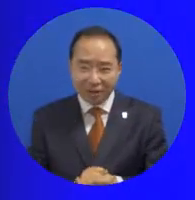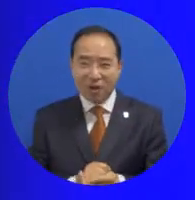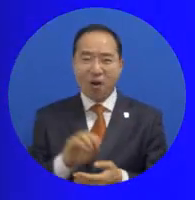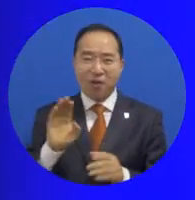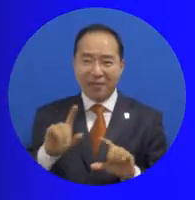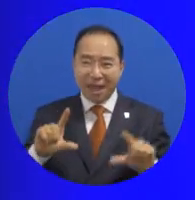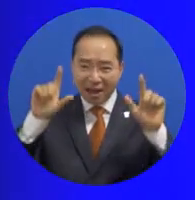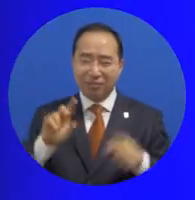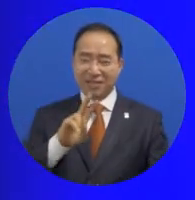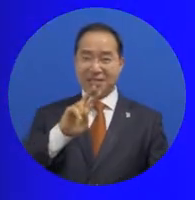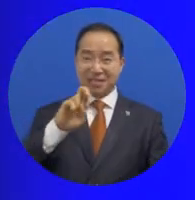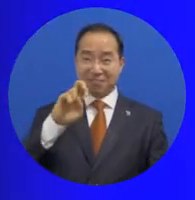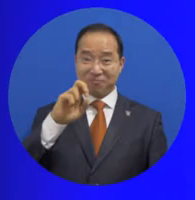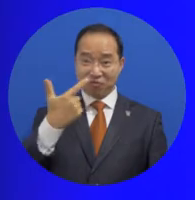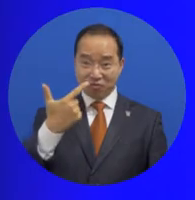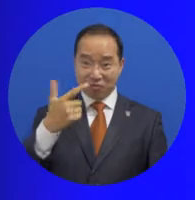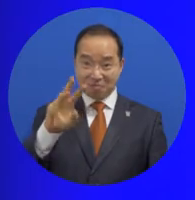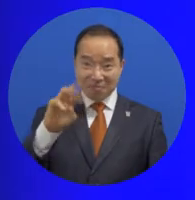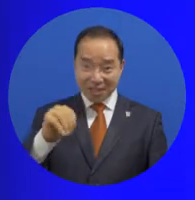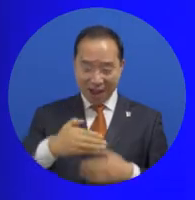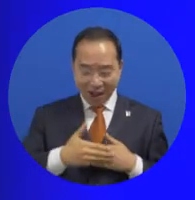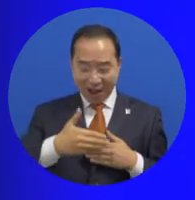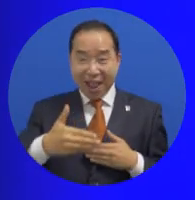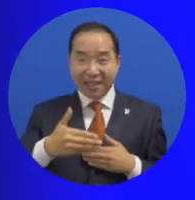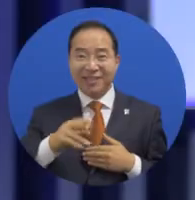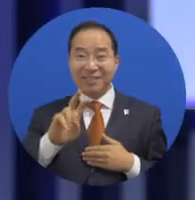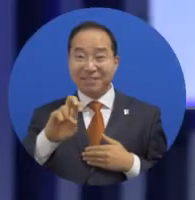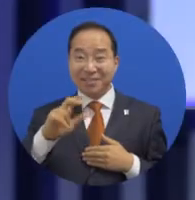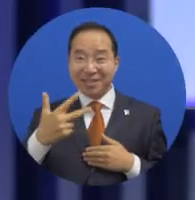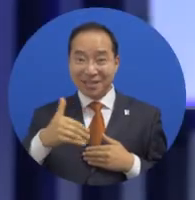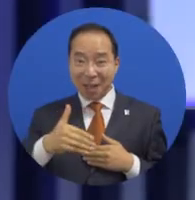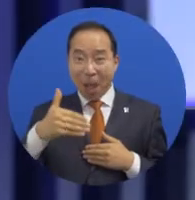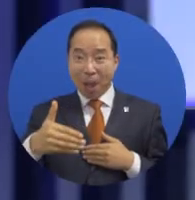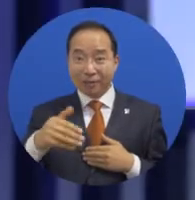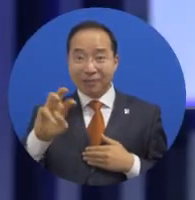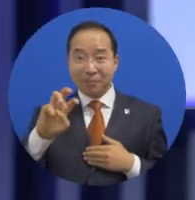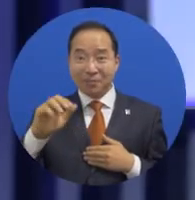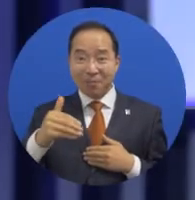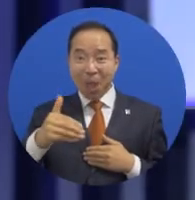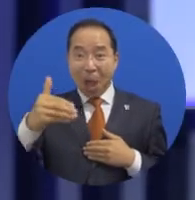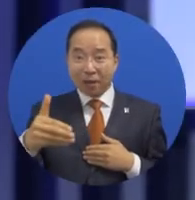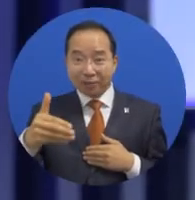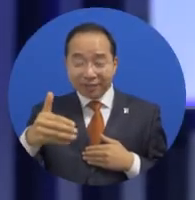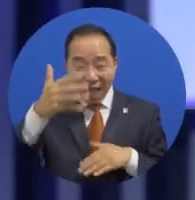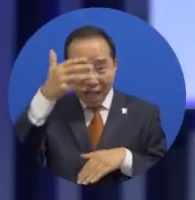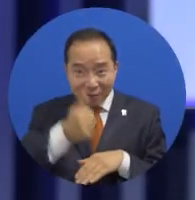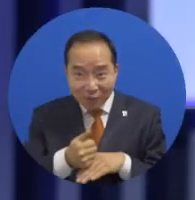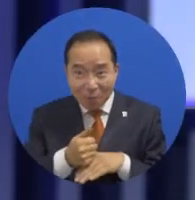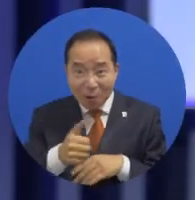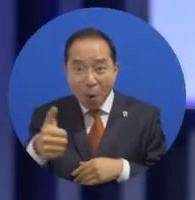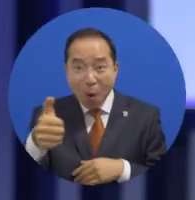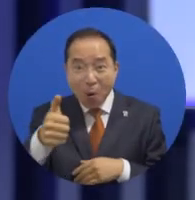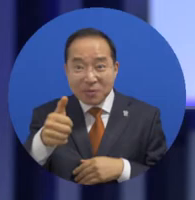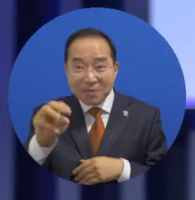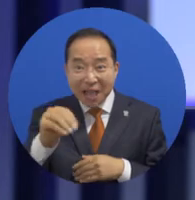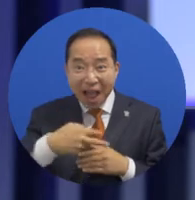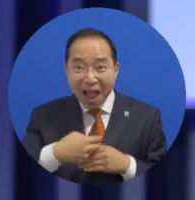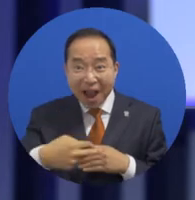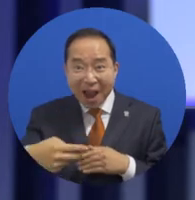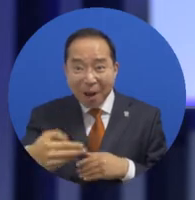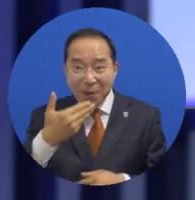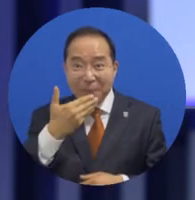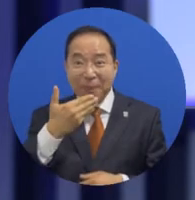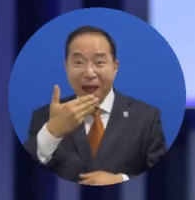날부터는 26m, 27m, 30m 그러다 보니까 저는 50m를 수영할 줄 아는 사람이